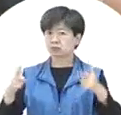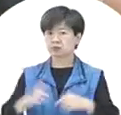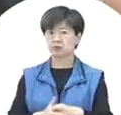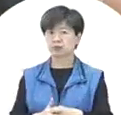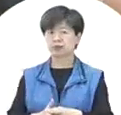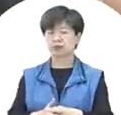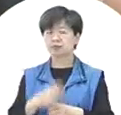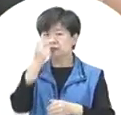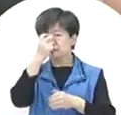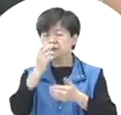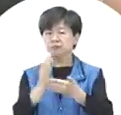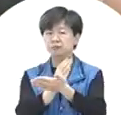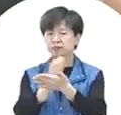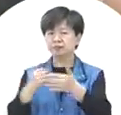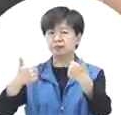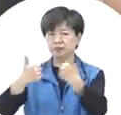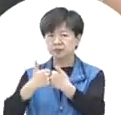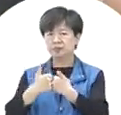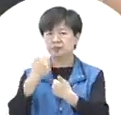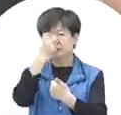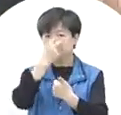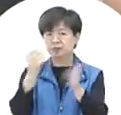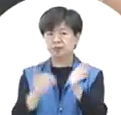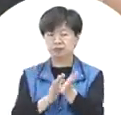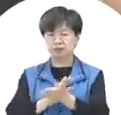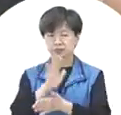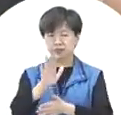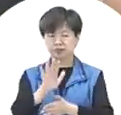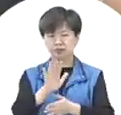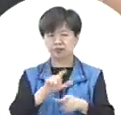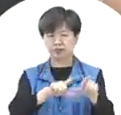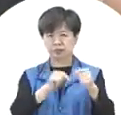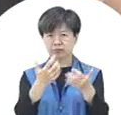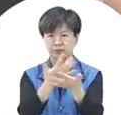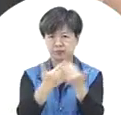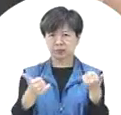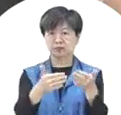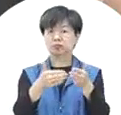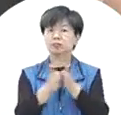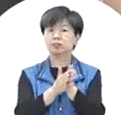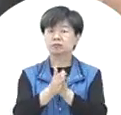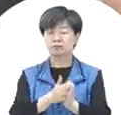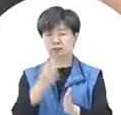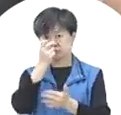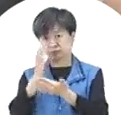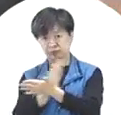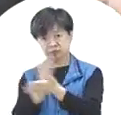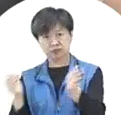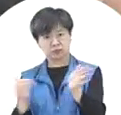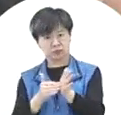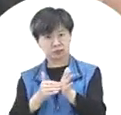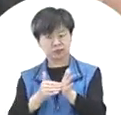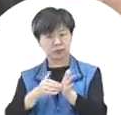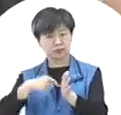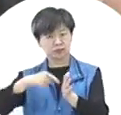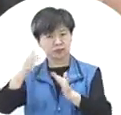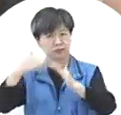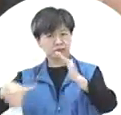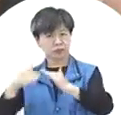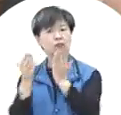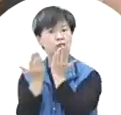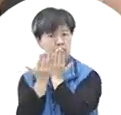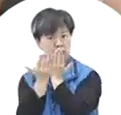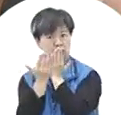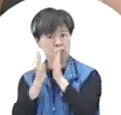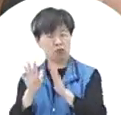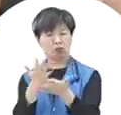会鉴定完了以后，他依照学生的需求。 你要讲你是鉴定完以后到学校去读嘛？ 对， 结果现在只有一